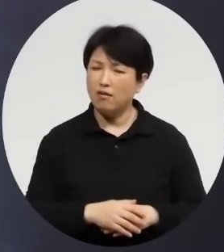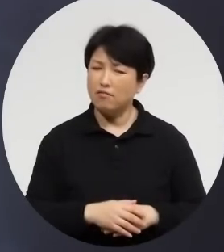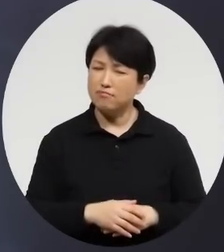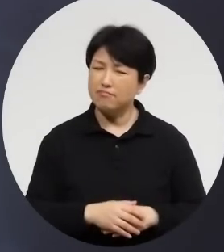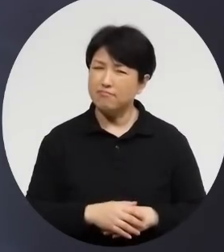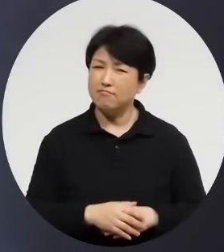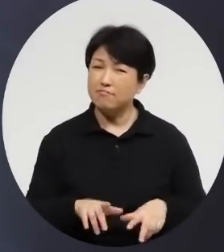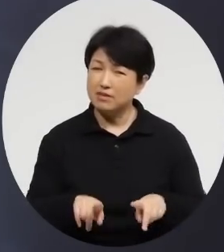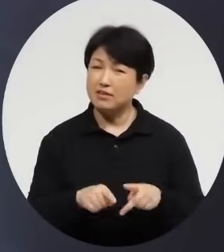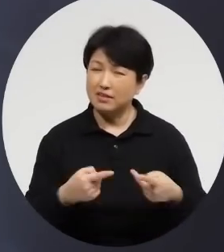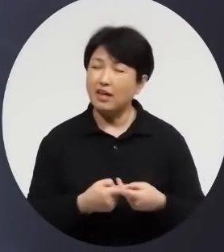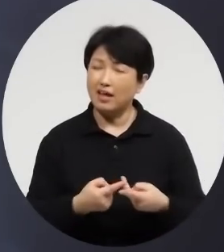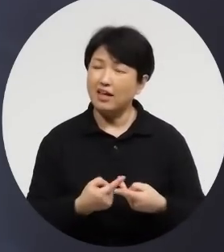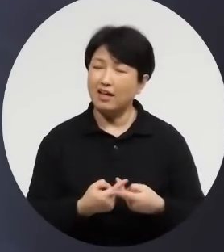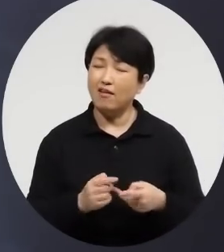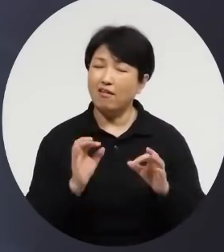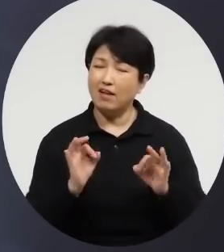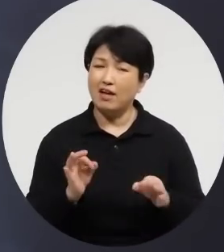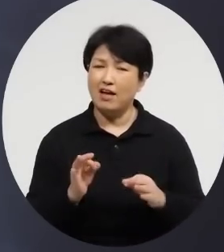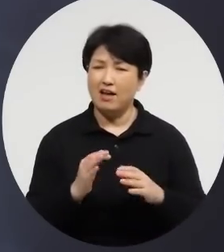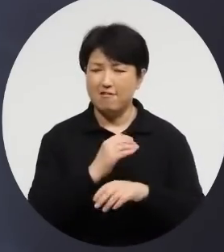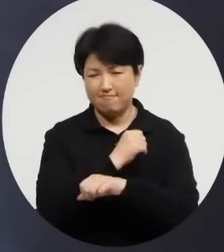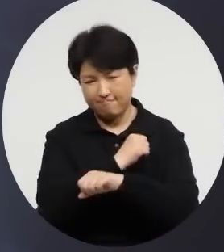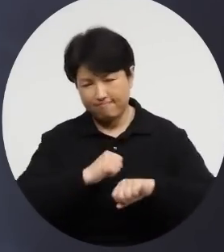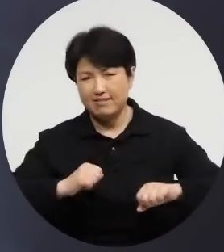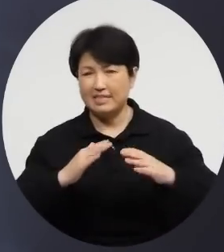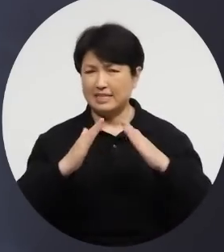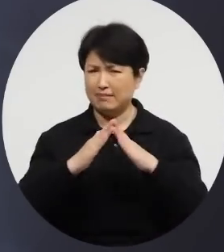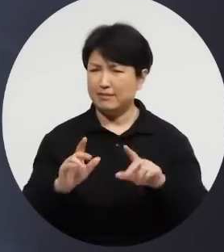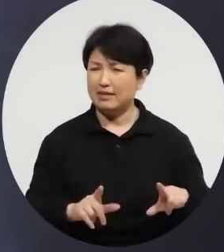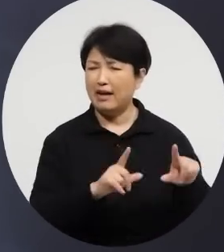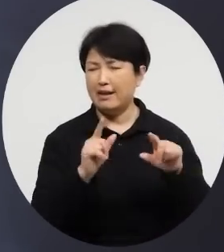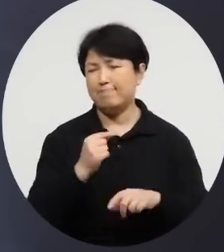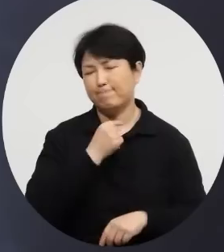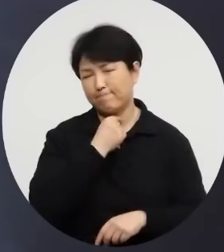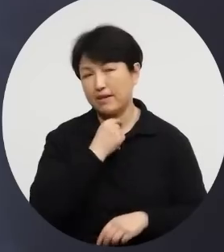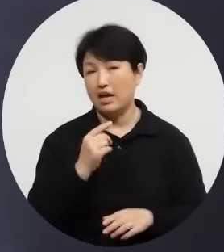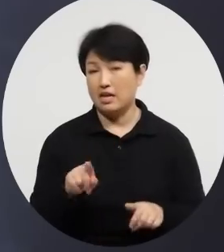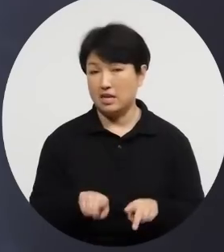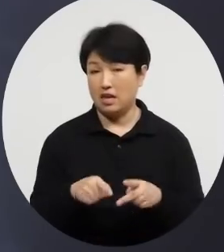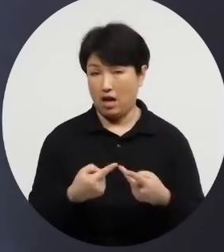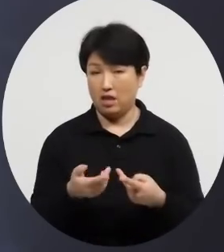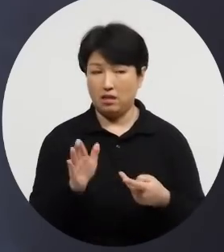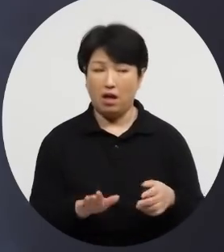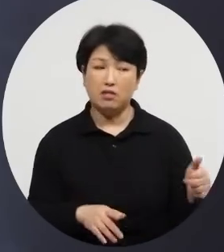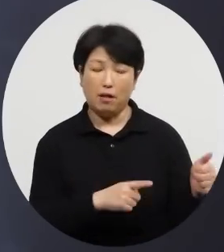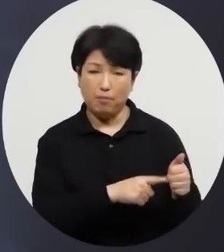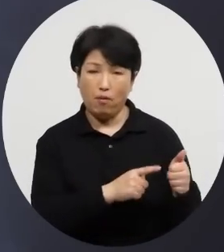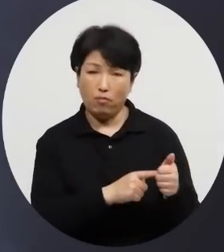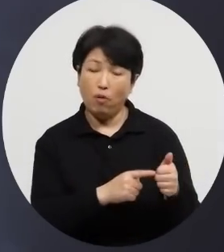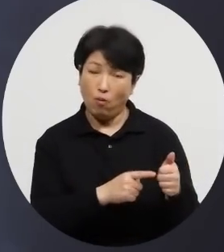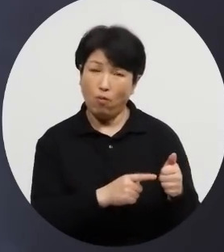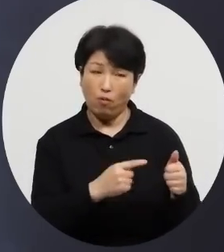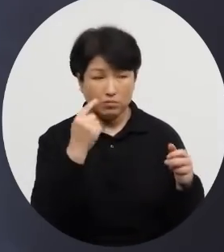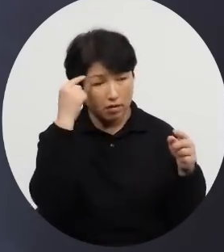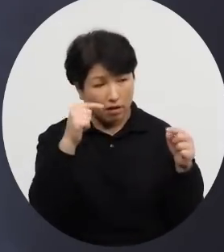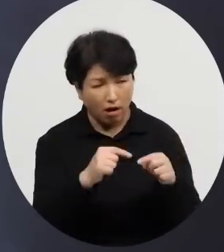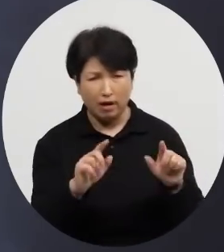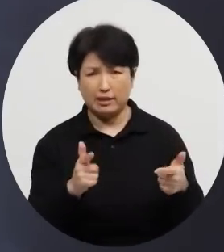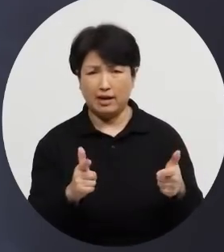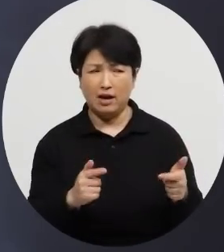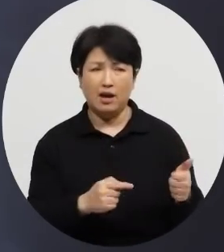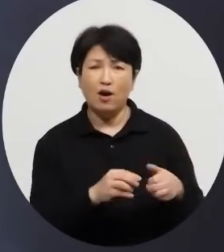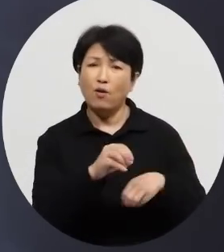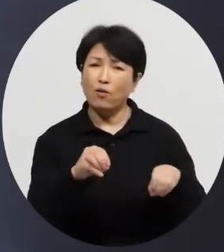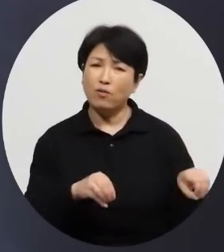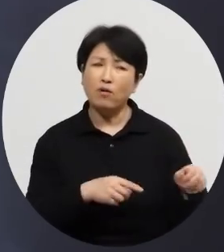됩니다. 막큰집 가지고 한번 이렇게 살아보고 싶은 건 이해가 되는데 남편도 거기 같이 맞으면 되는데. 오히려 남편이